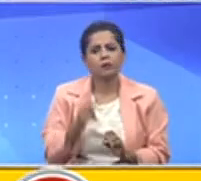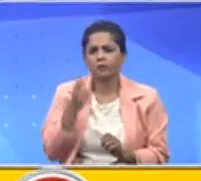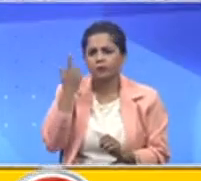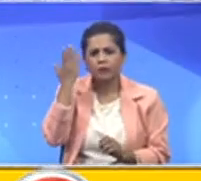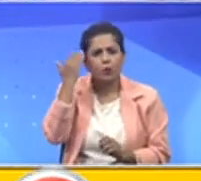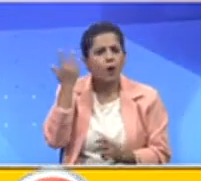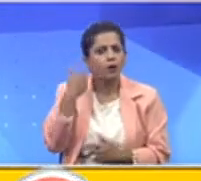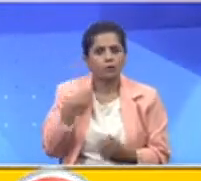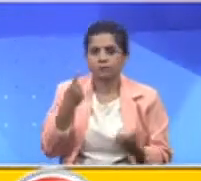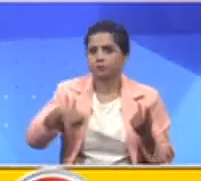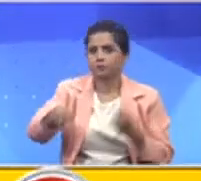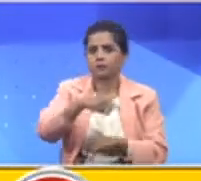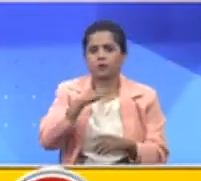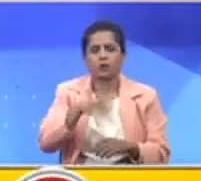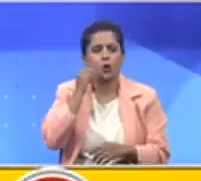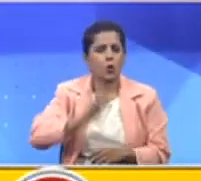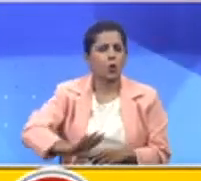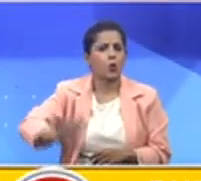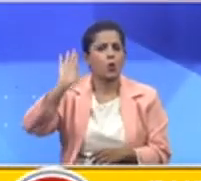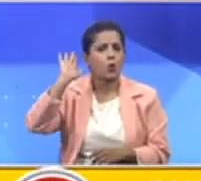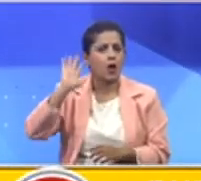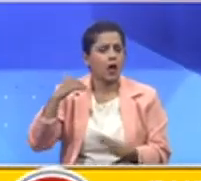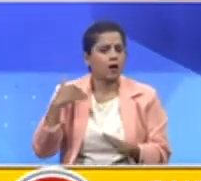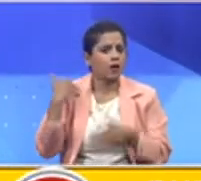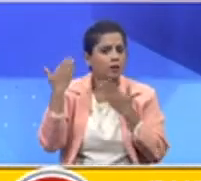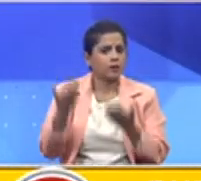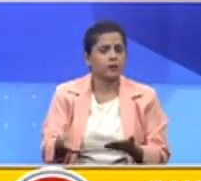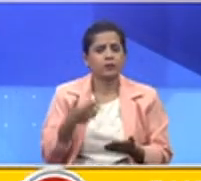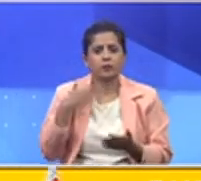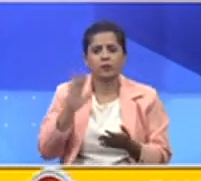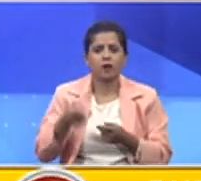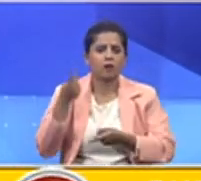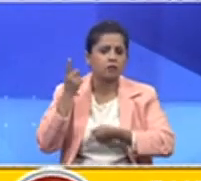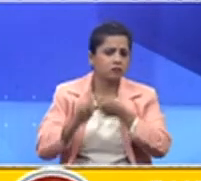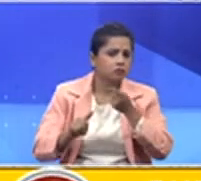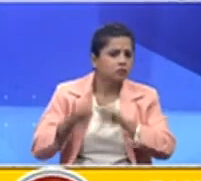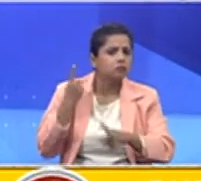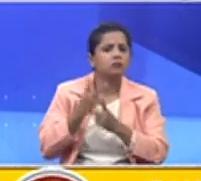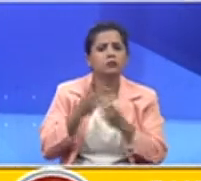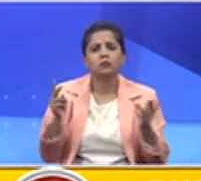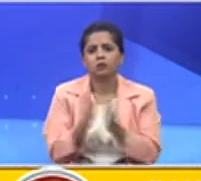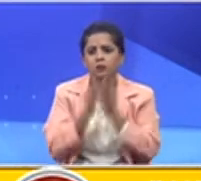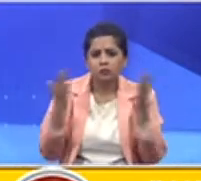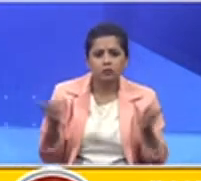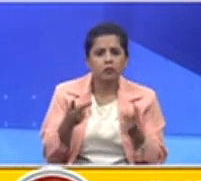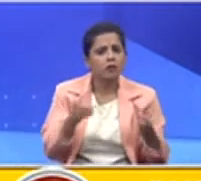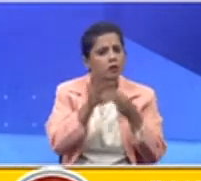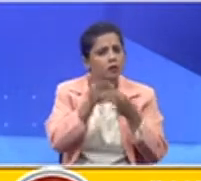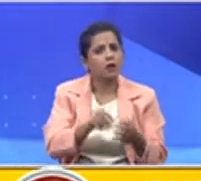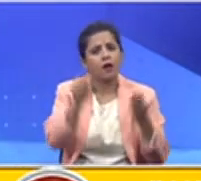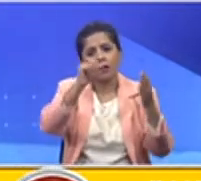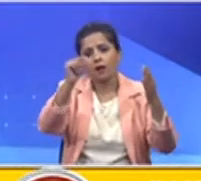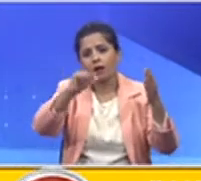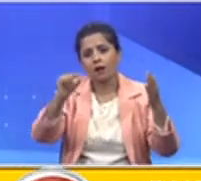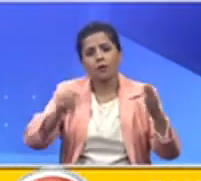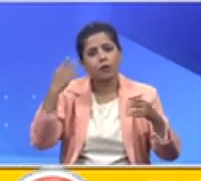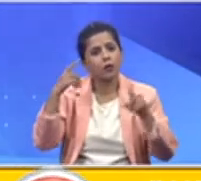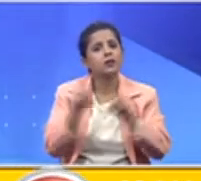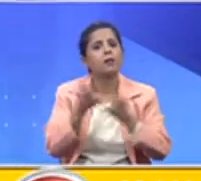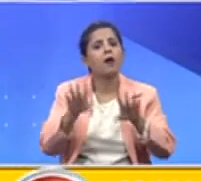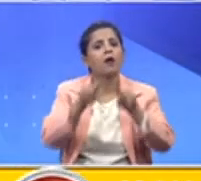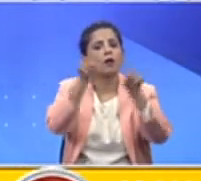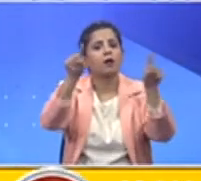हमारे हां प्राचीन कार्ट से हमारे शास्त्र और ग्रंत इनी भोज पत्रों पर शहजे जाते रहें,